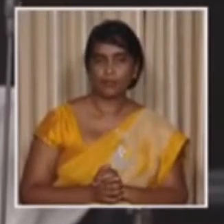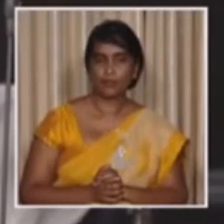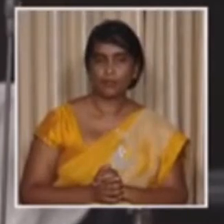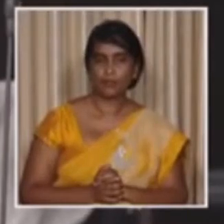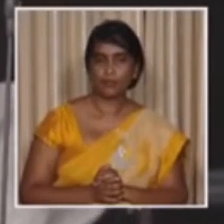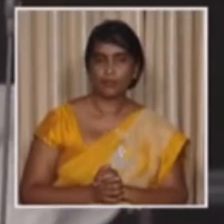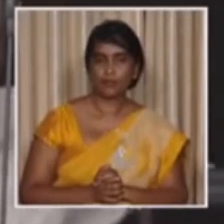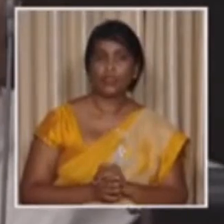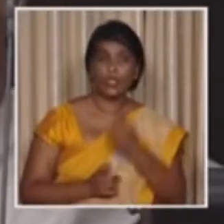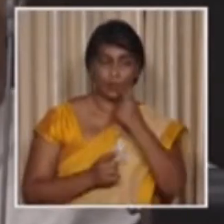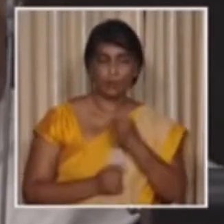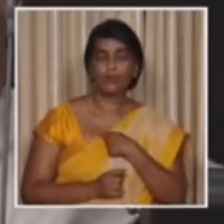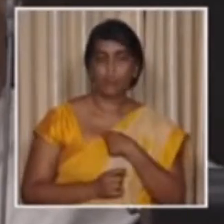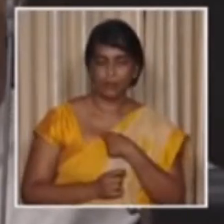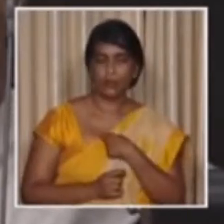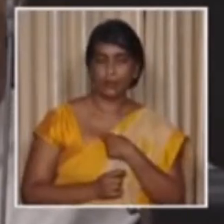මට එව්වේ පණිවිඩේ